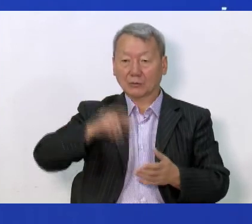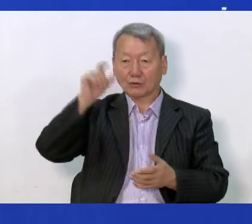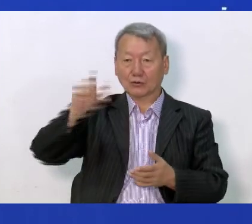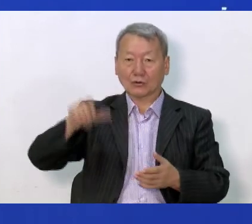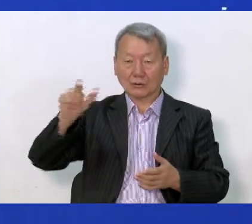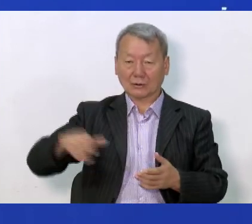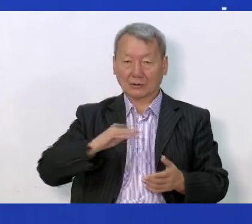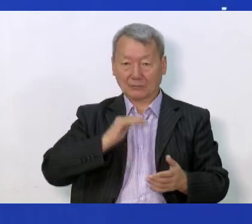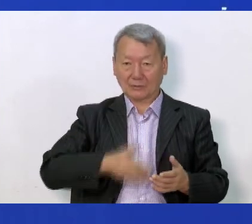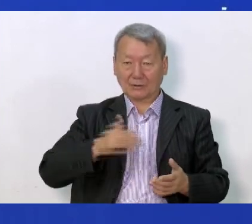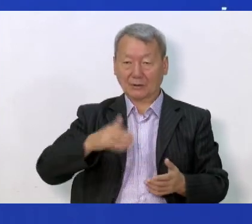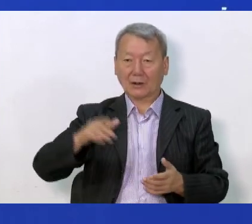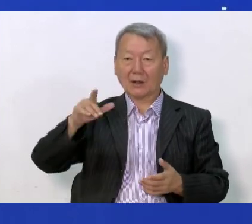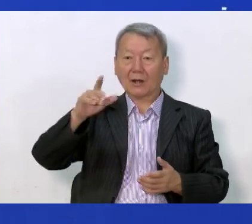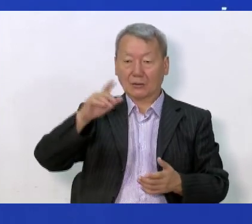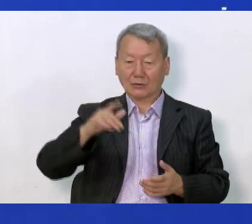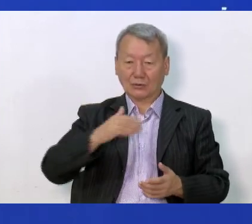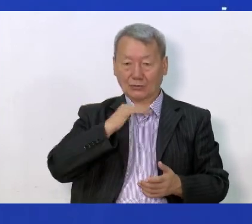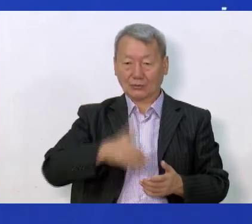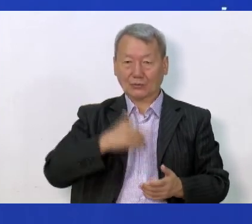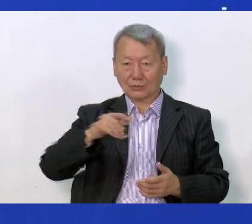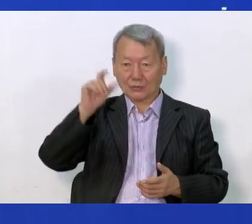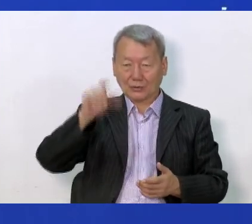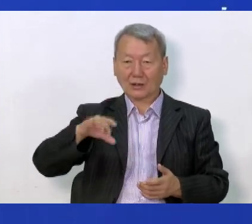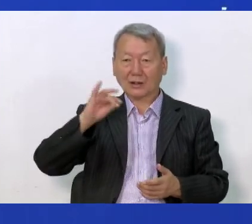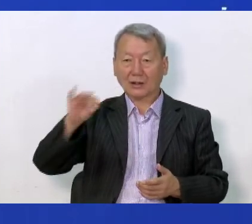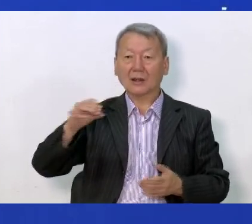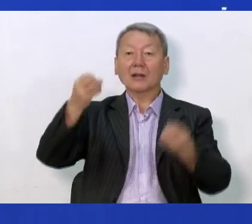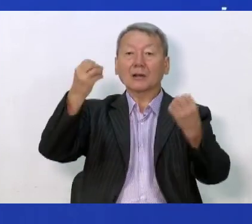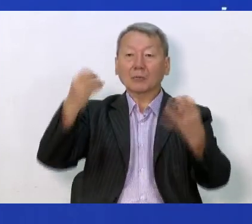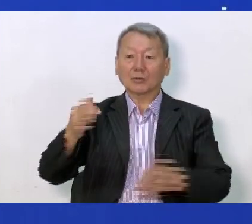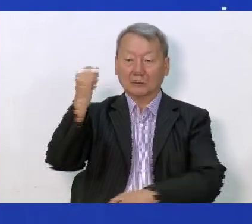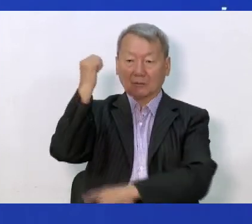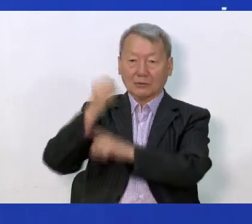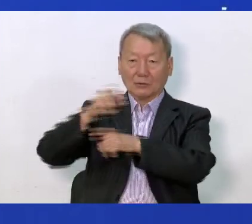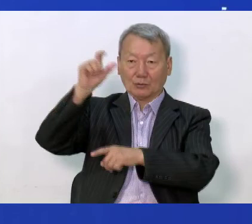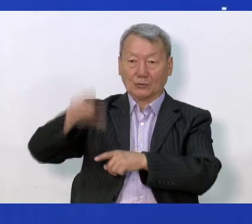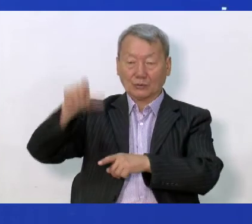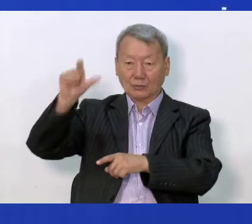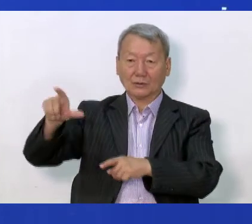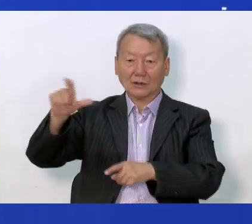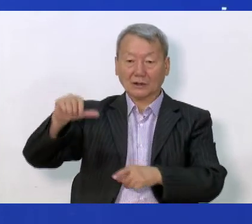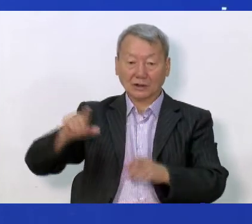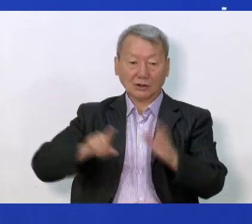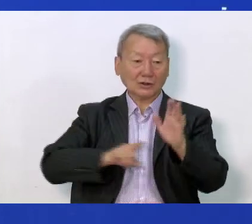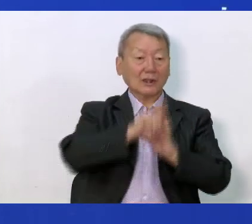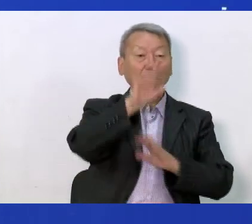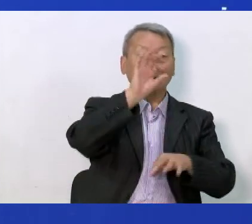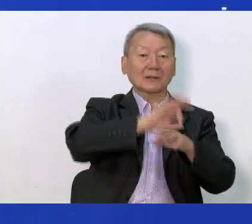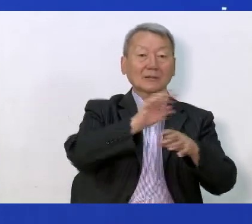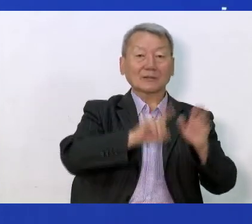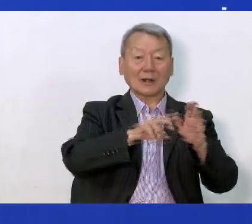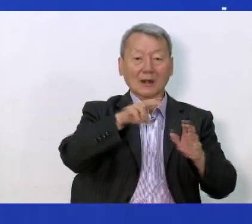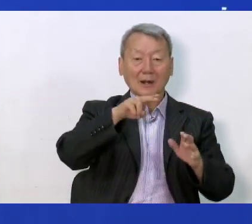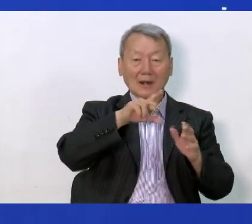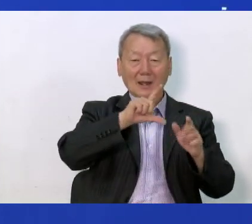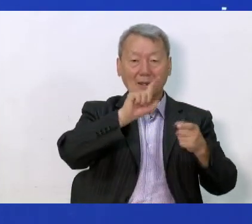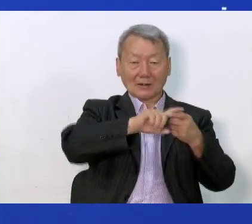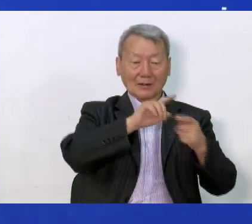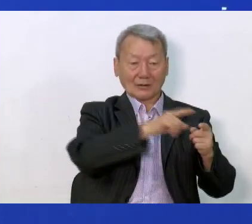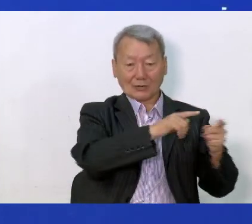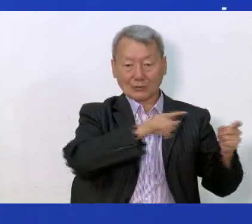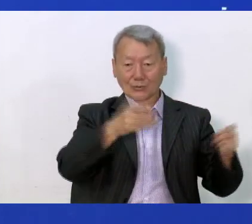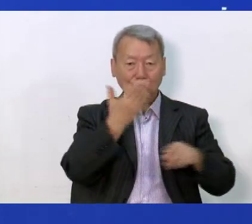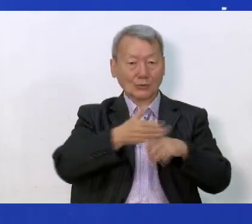бизнесменам, предпринимателям и просто простым людям, которые с самого начала эпидемии в трудные